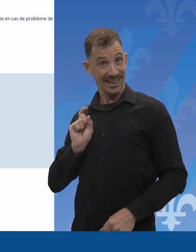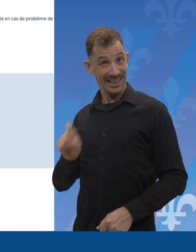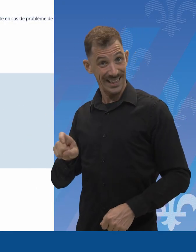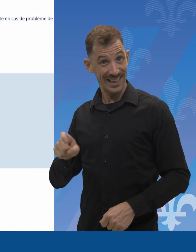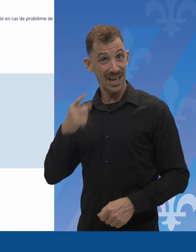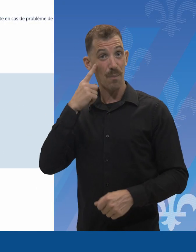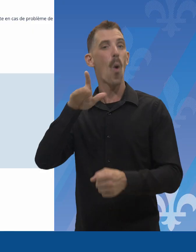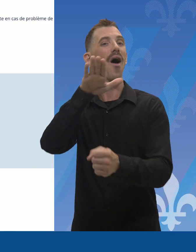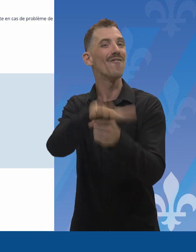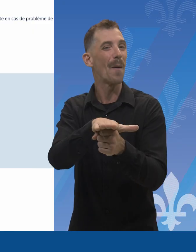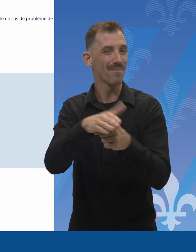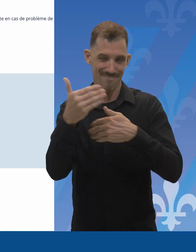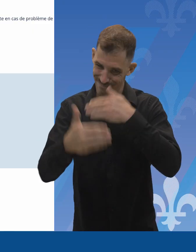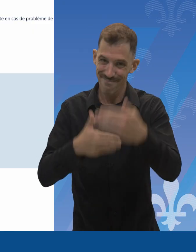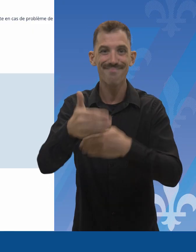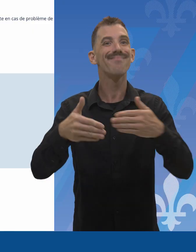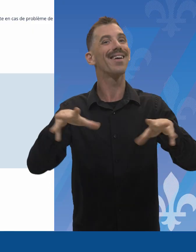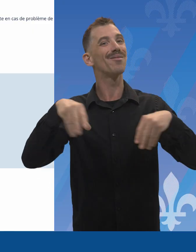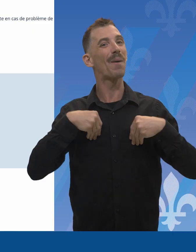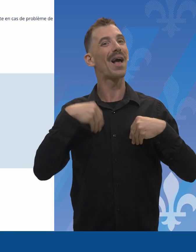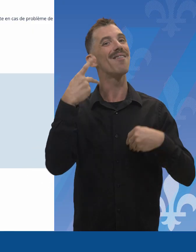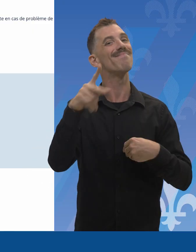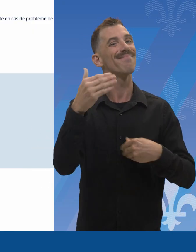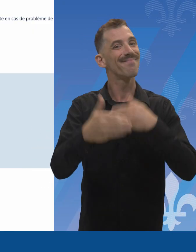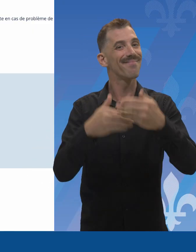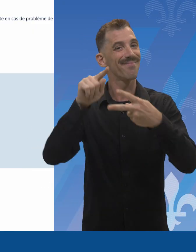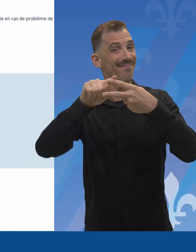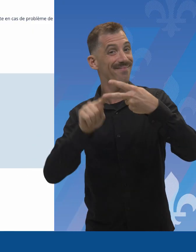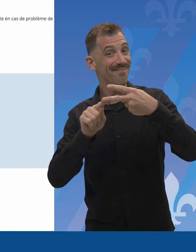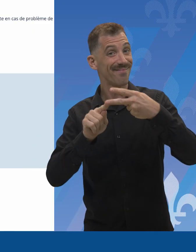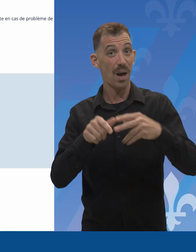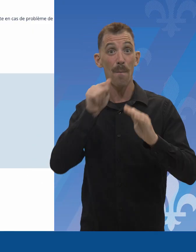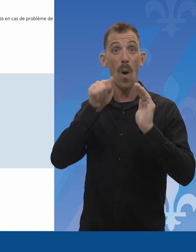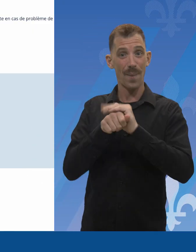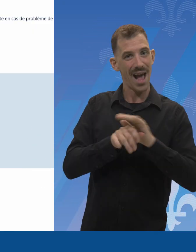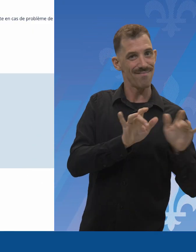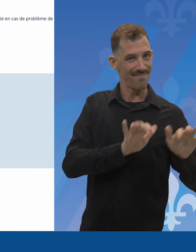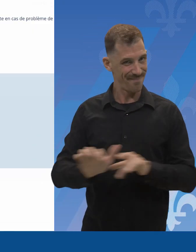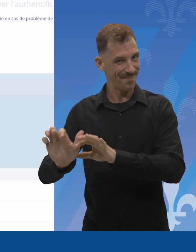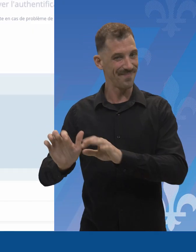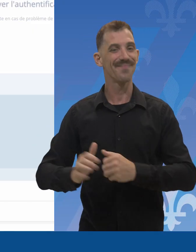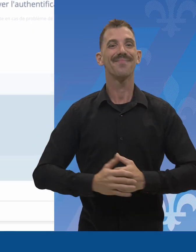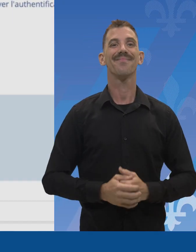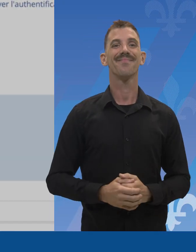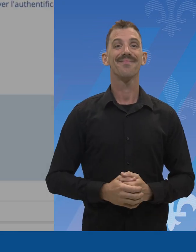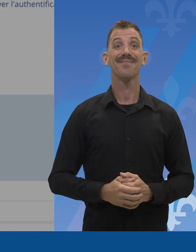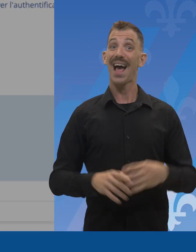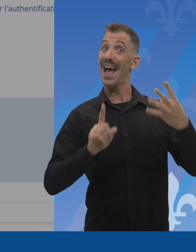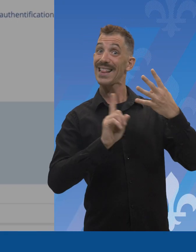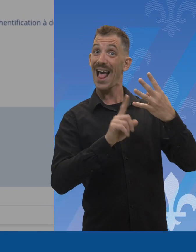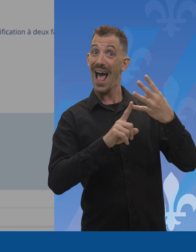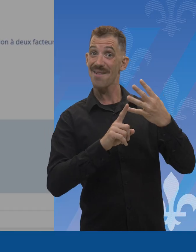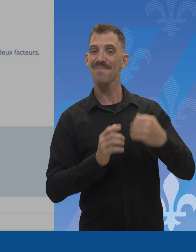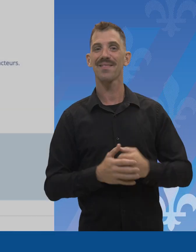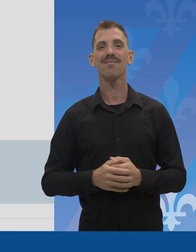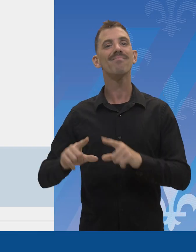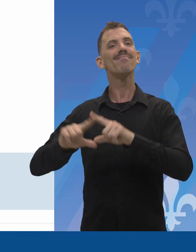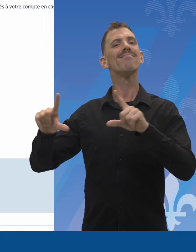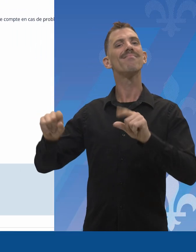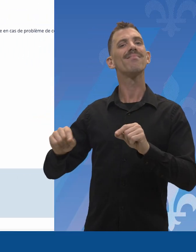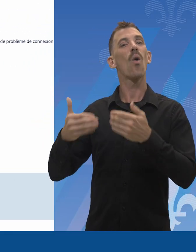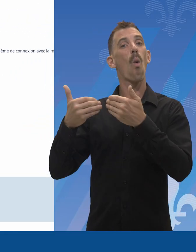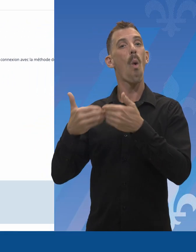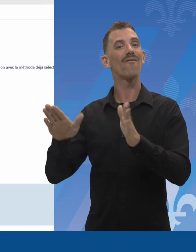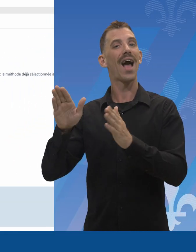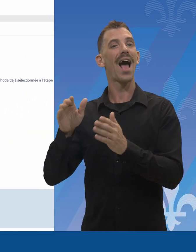le processus de validation en 2 étapes. À nouveau, entrez votre mot de passe. À la section 4, en cliquant